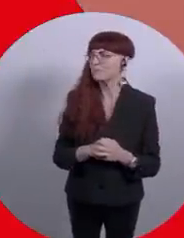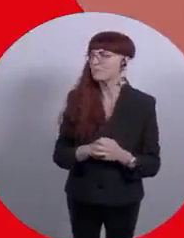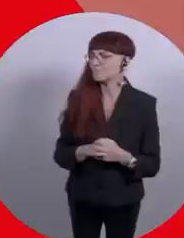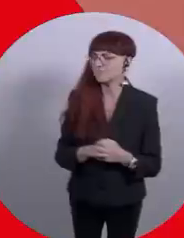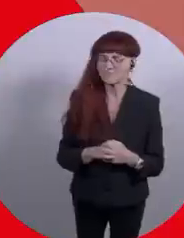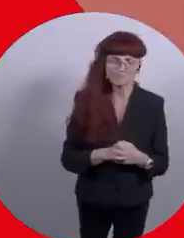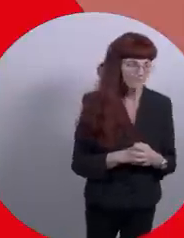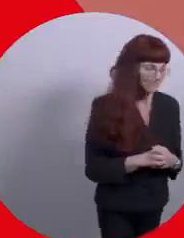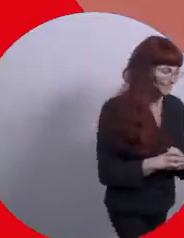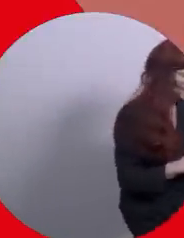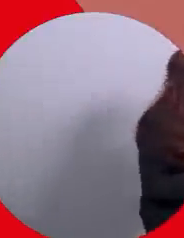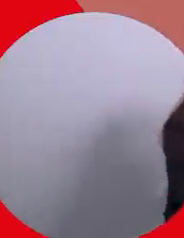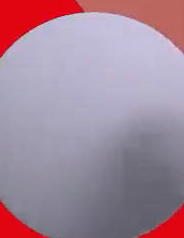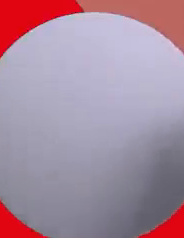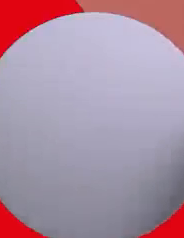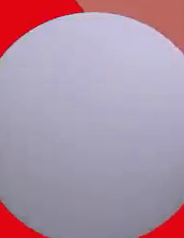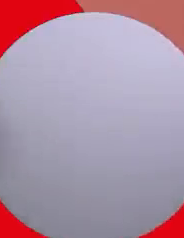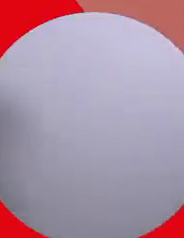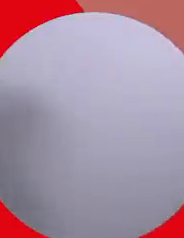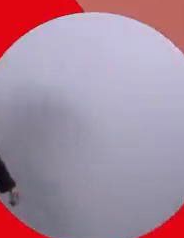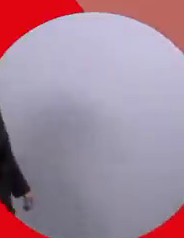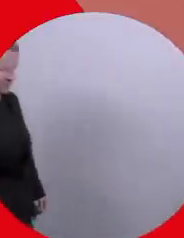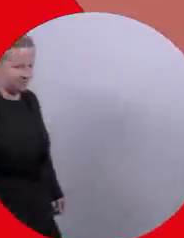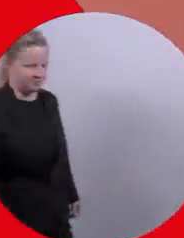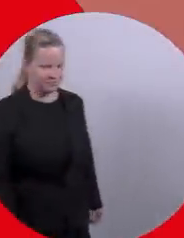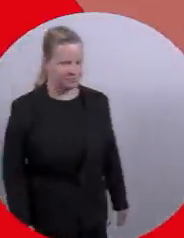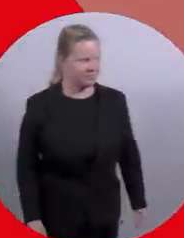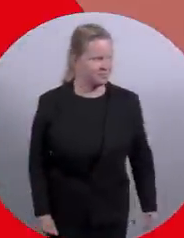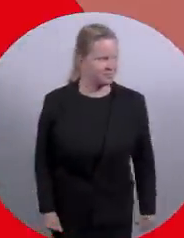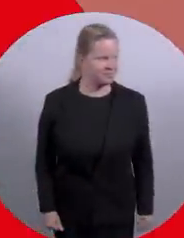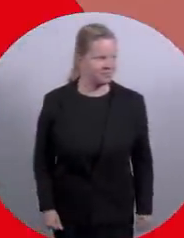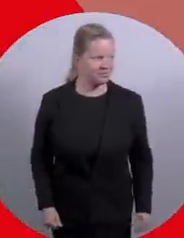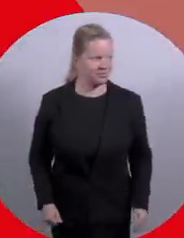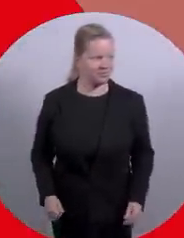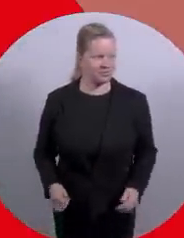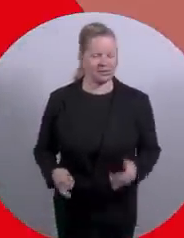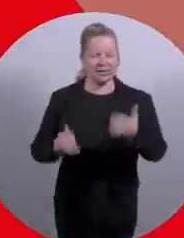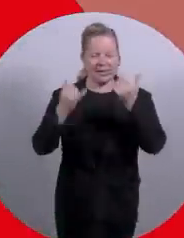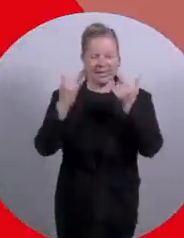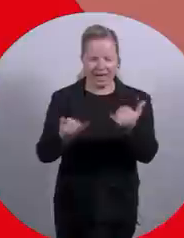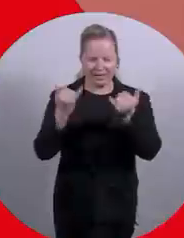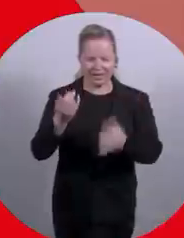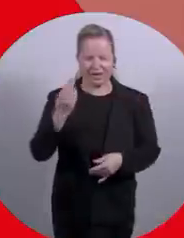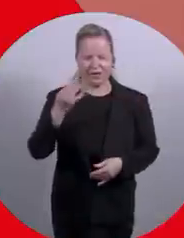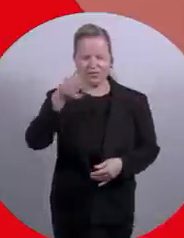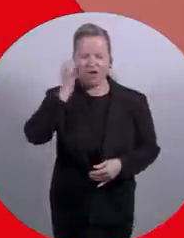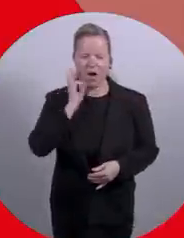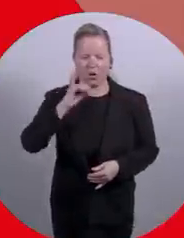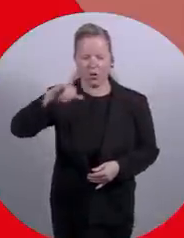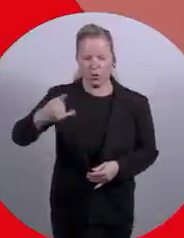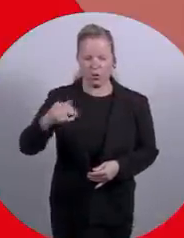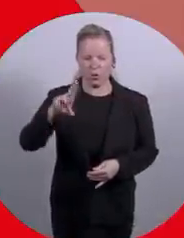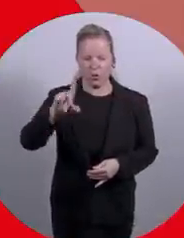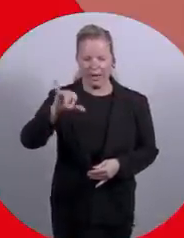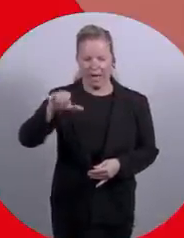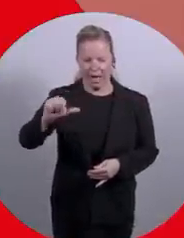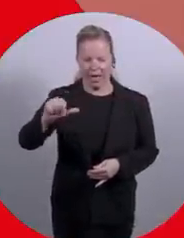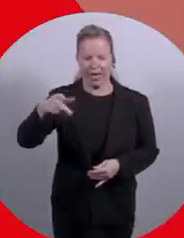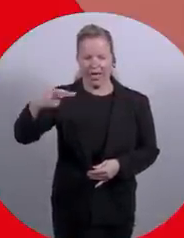danke Mario am Wort ist Julia Herr und im Vorbereitung Evelyn Regner und Beppo Muchitsch